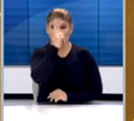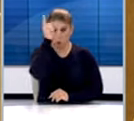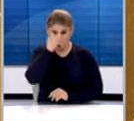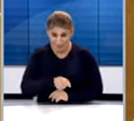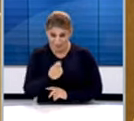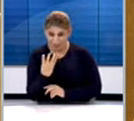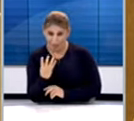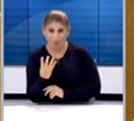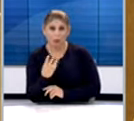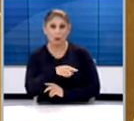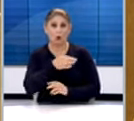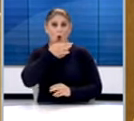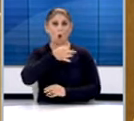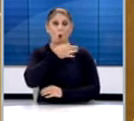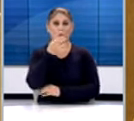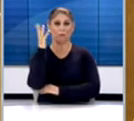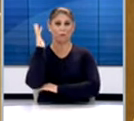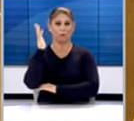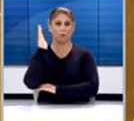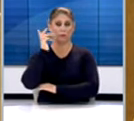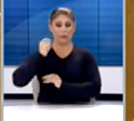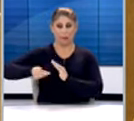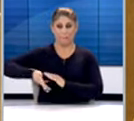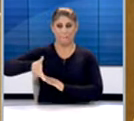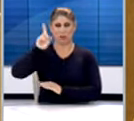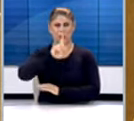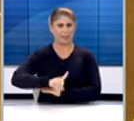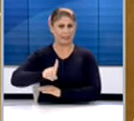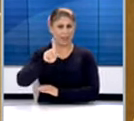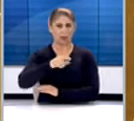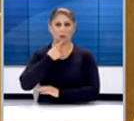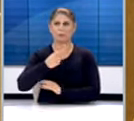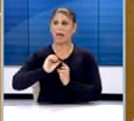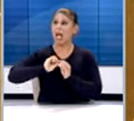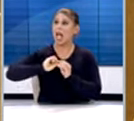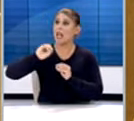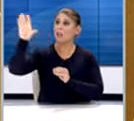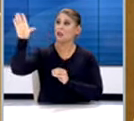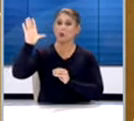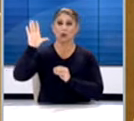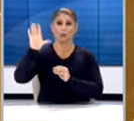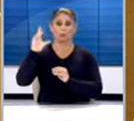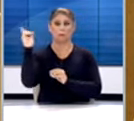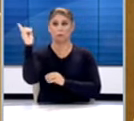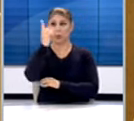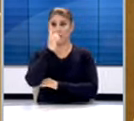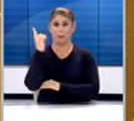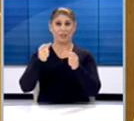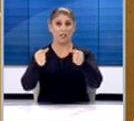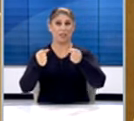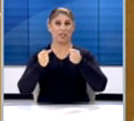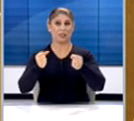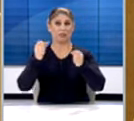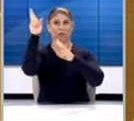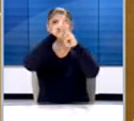κύριος Μητσοτάκης μας εξήγησε ότι είναι εξωγενής παράγοντας η κλιματική κρίση. Μάλιστα,